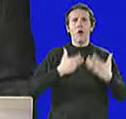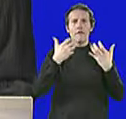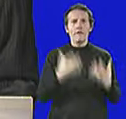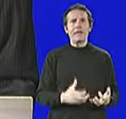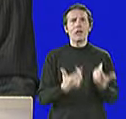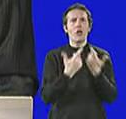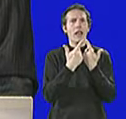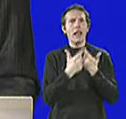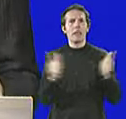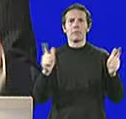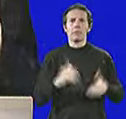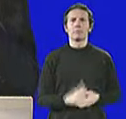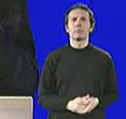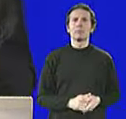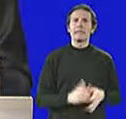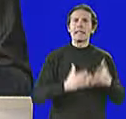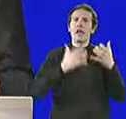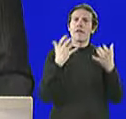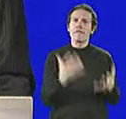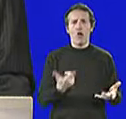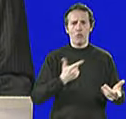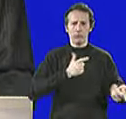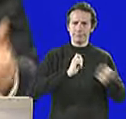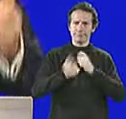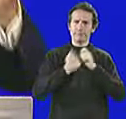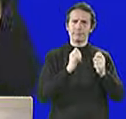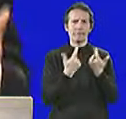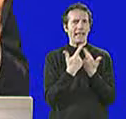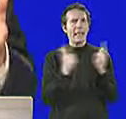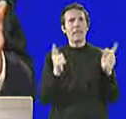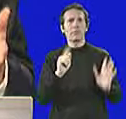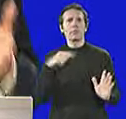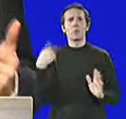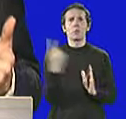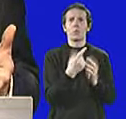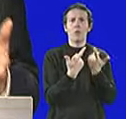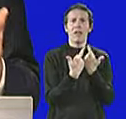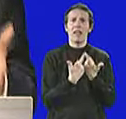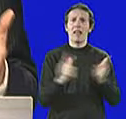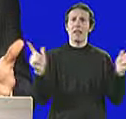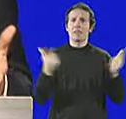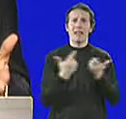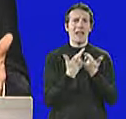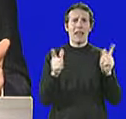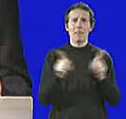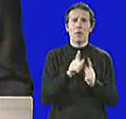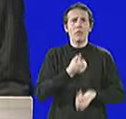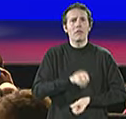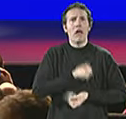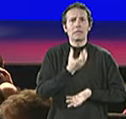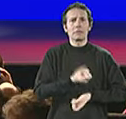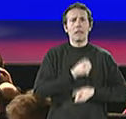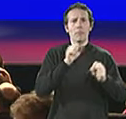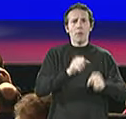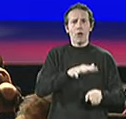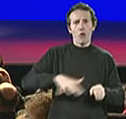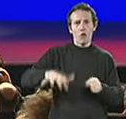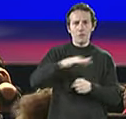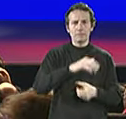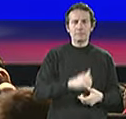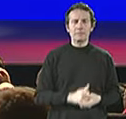libre, libre de vous parler et que vous soyez libre de votre expression.